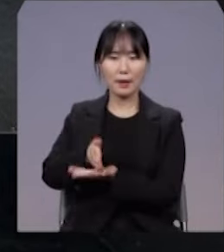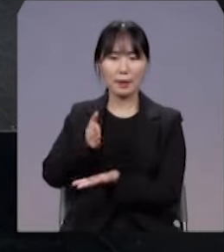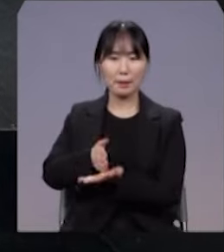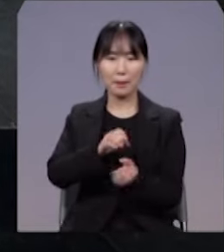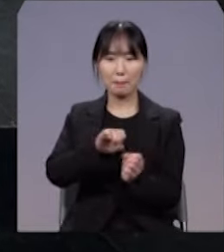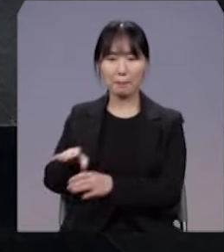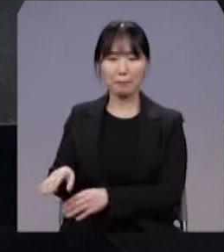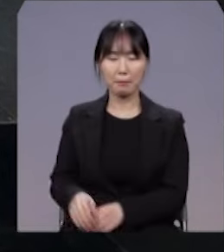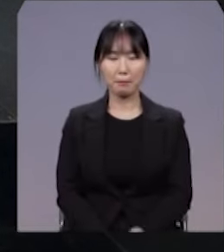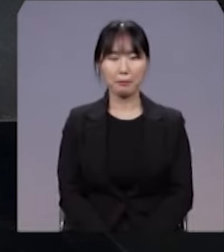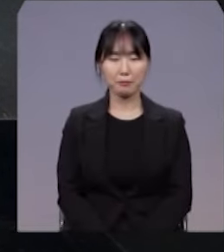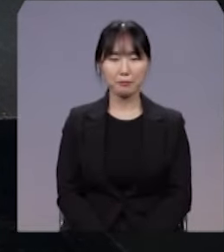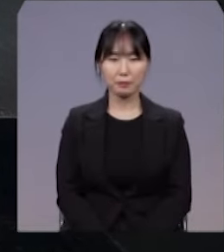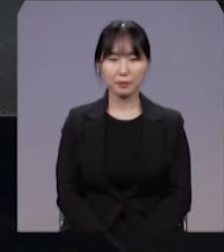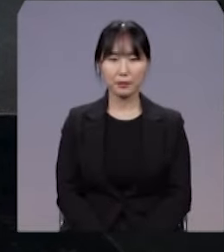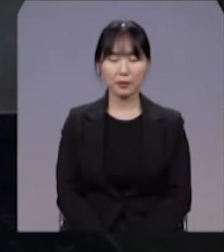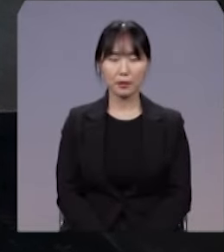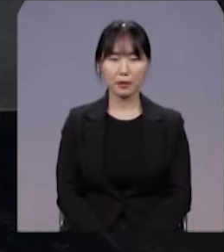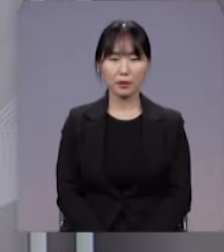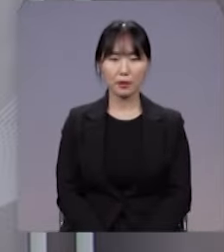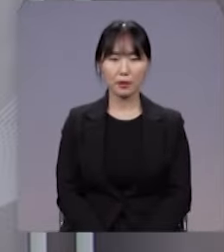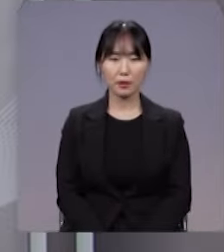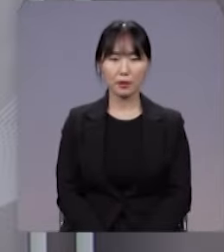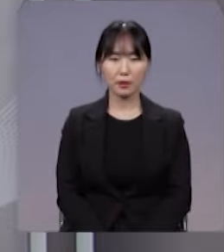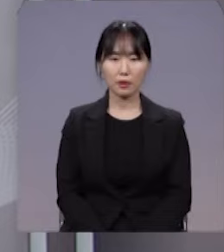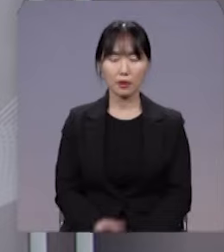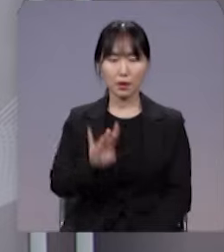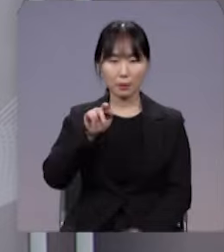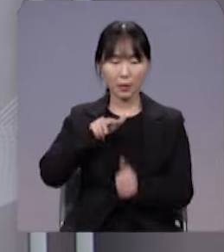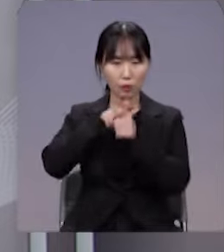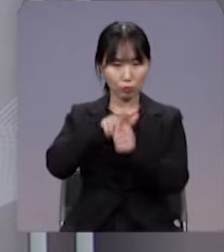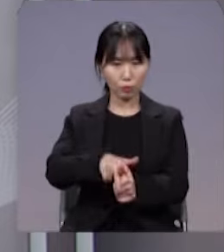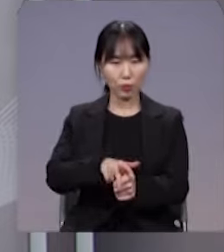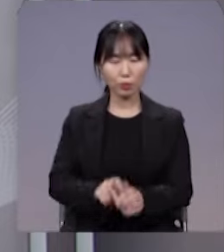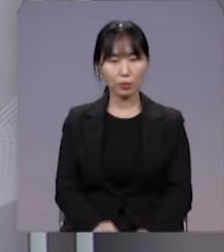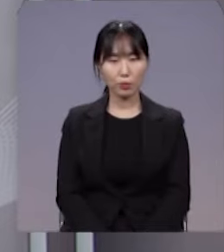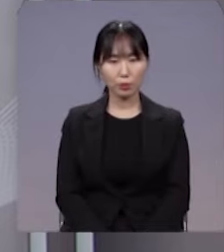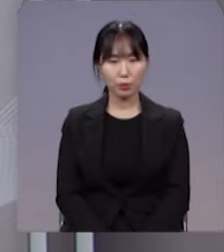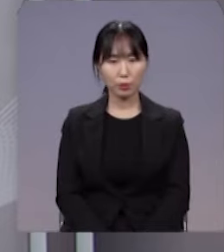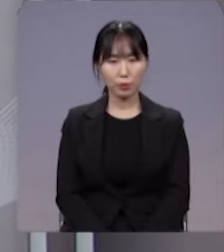안 됩니까 그 배준영 후보